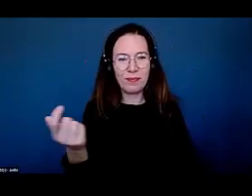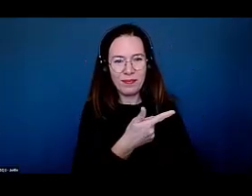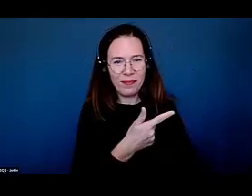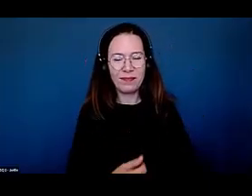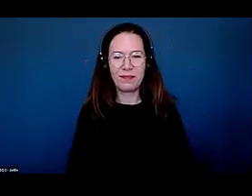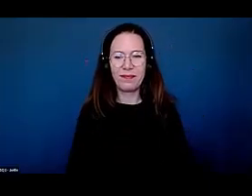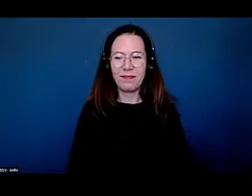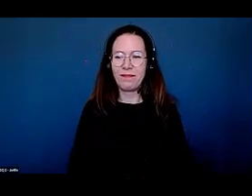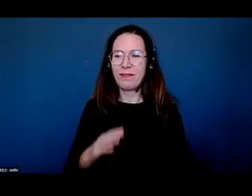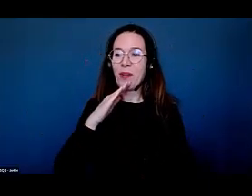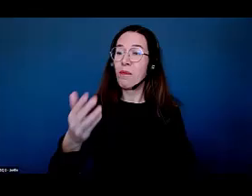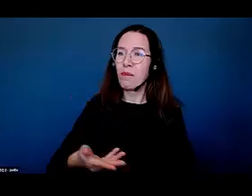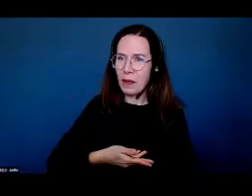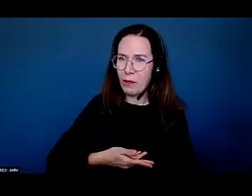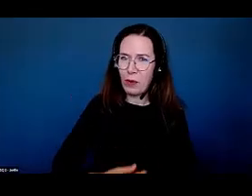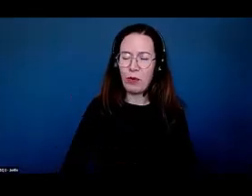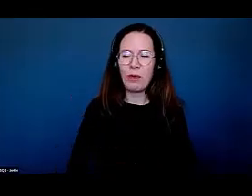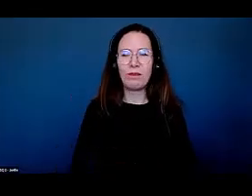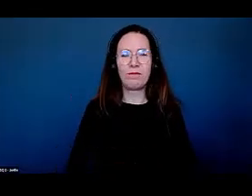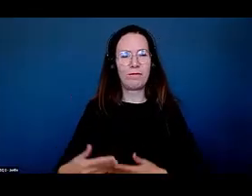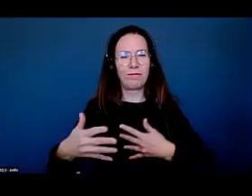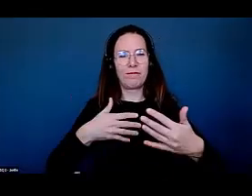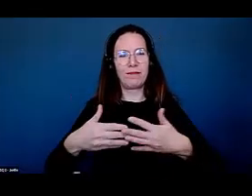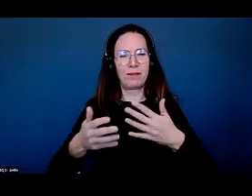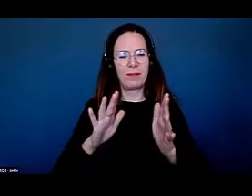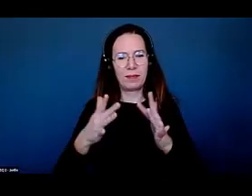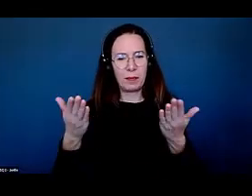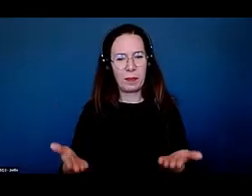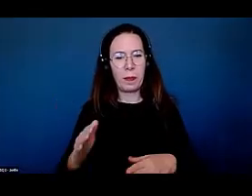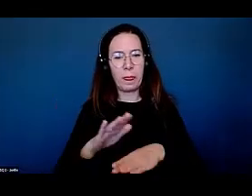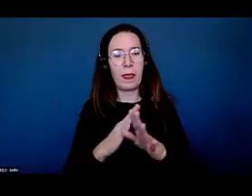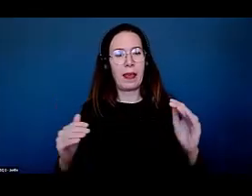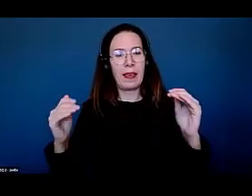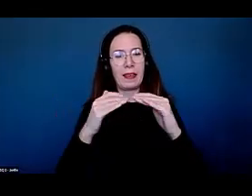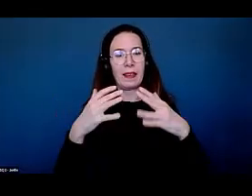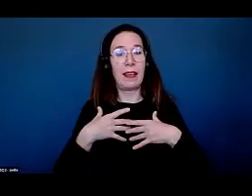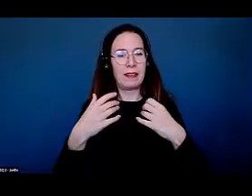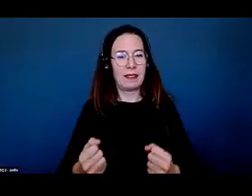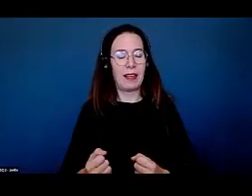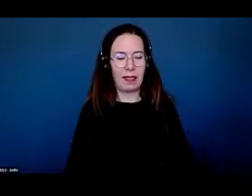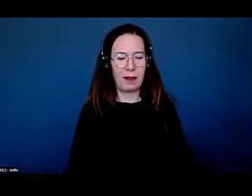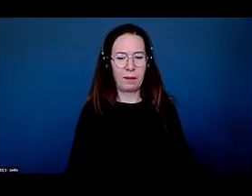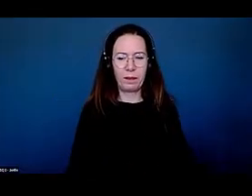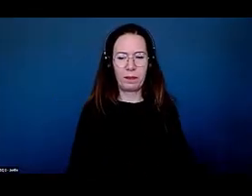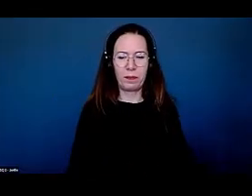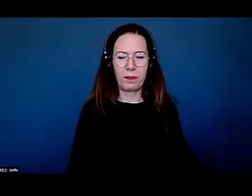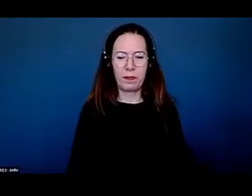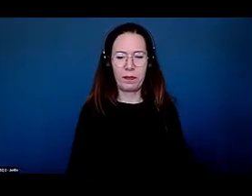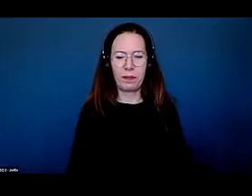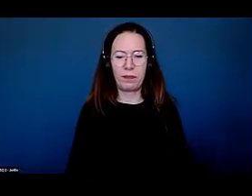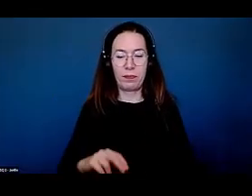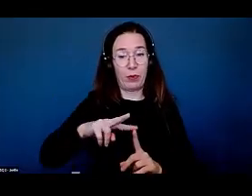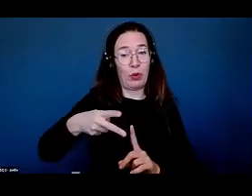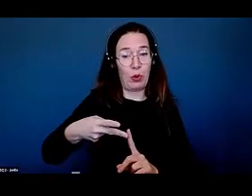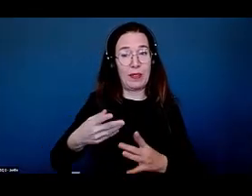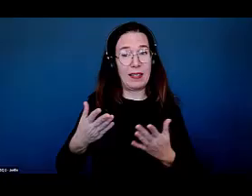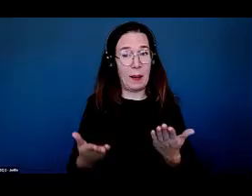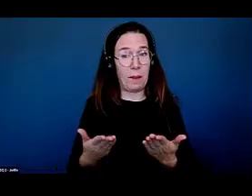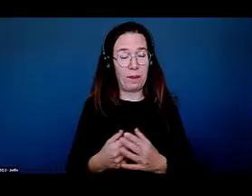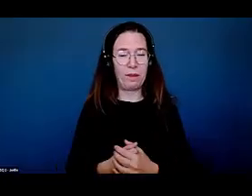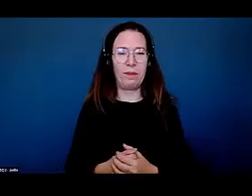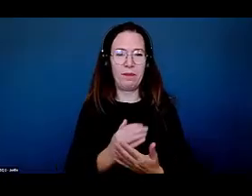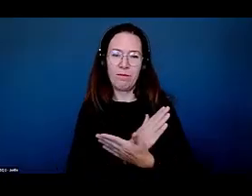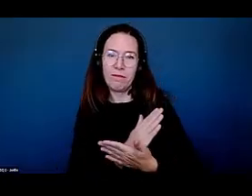Bonjour à toutes et tous. Bienvenue à ce webinaire sur l'équité en santé. C'est le